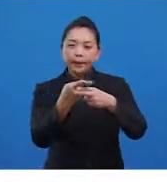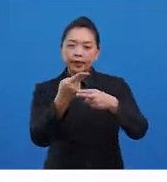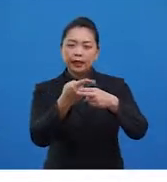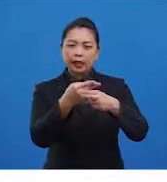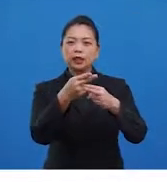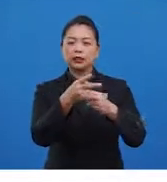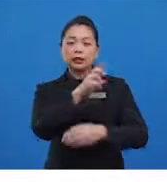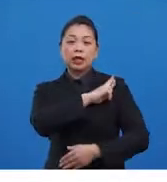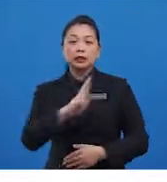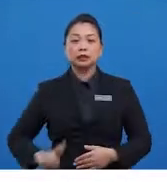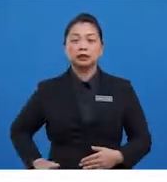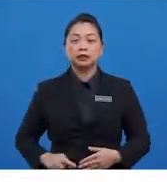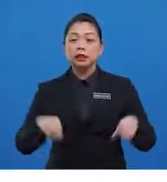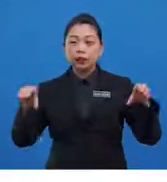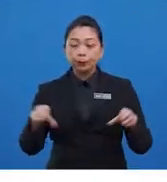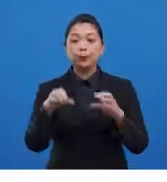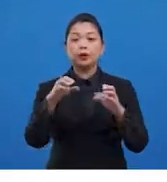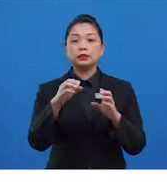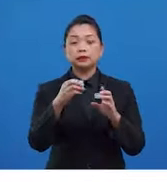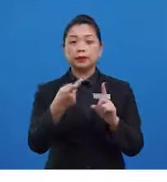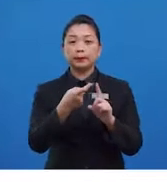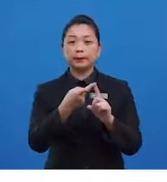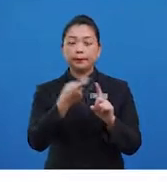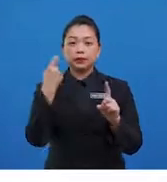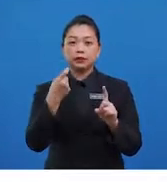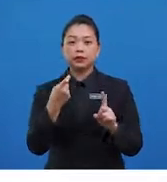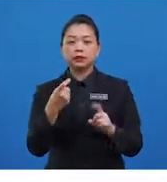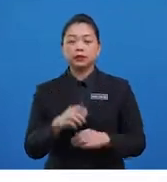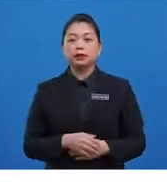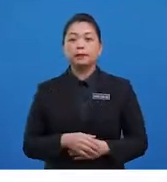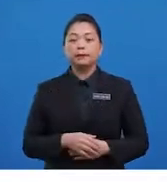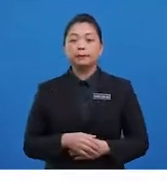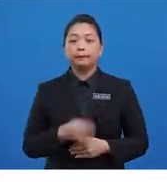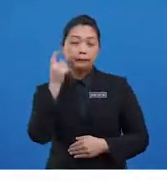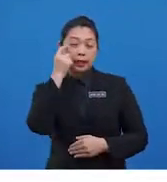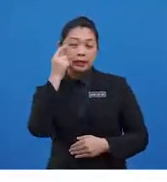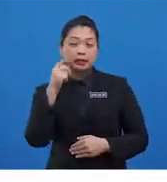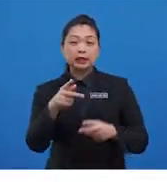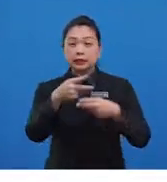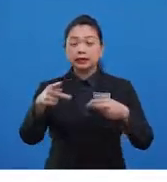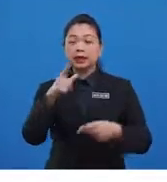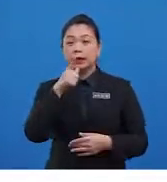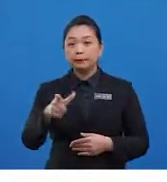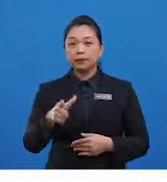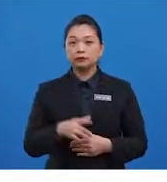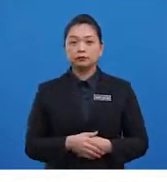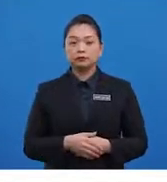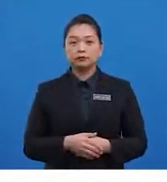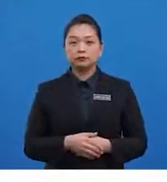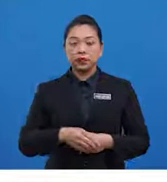Keris pendek diraja diperbuat daripada mata keris lama yang berhulu dan bersarungkan